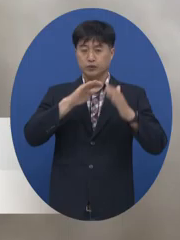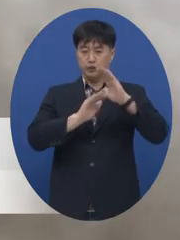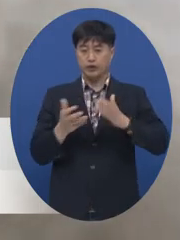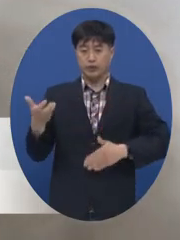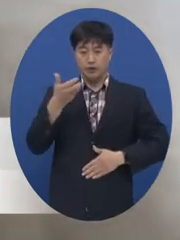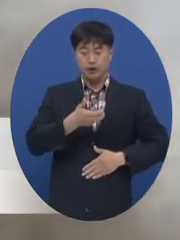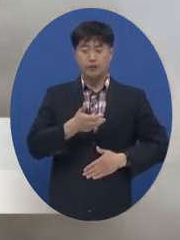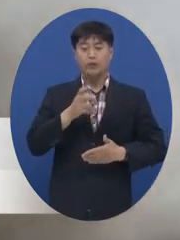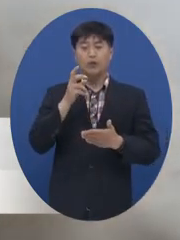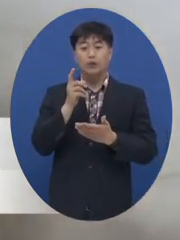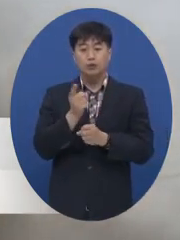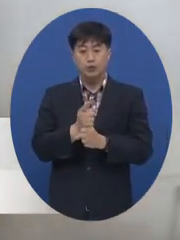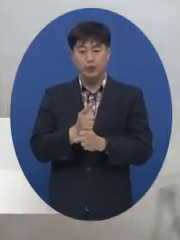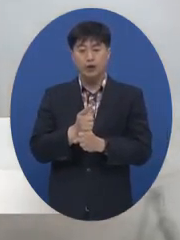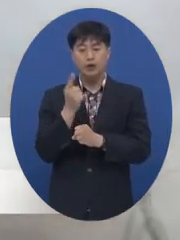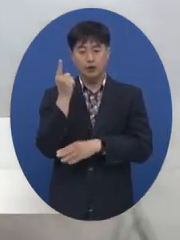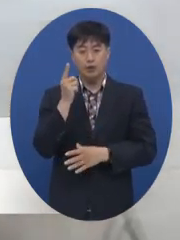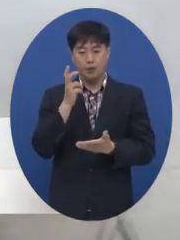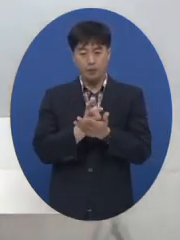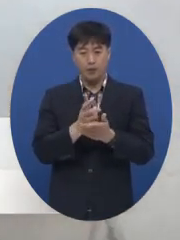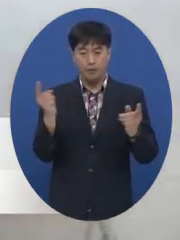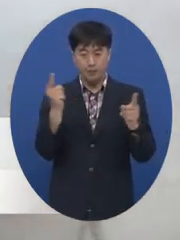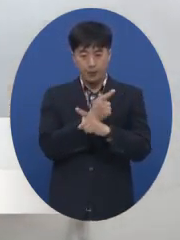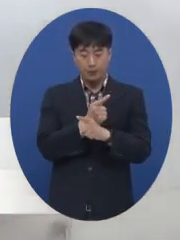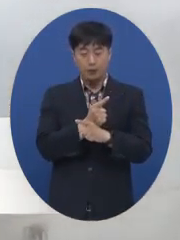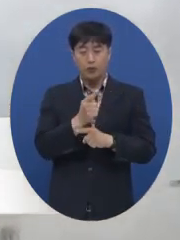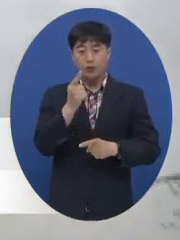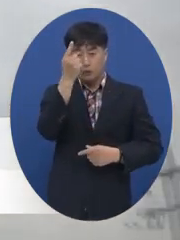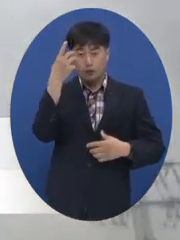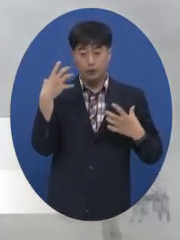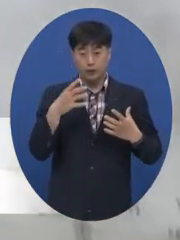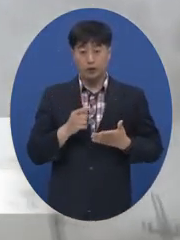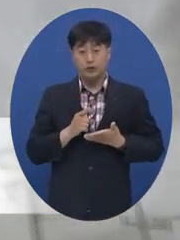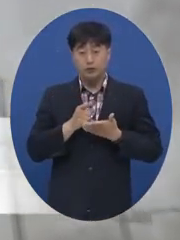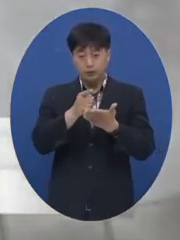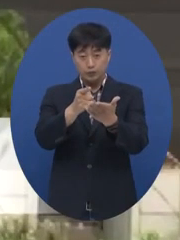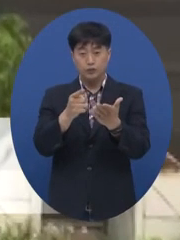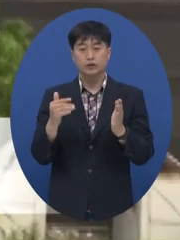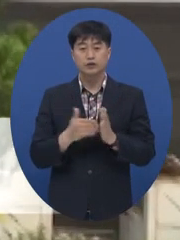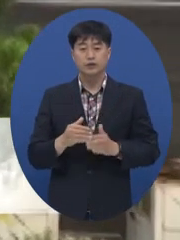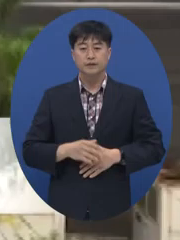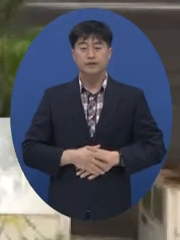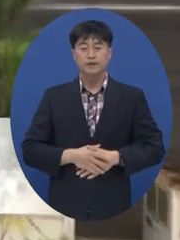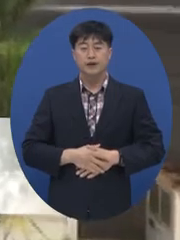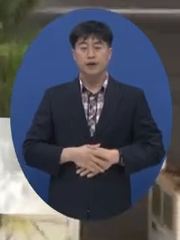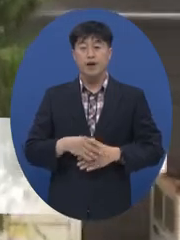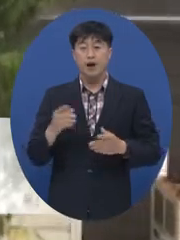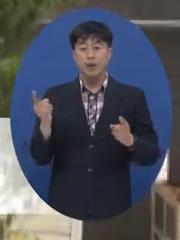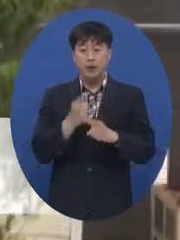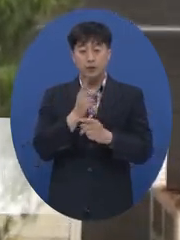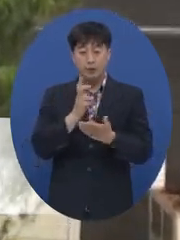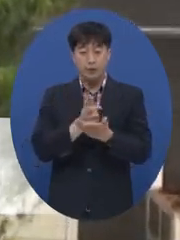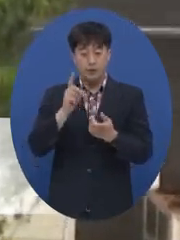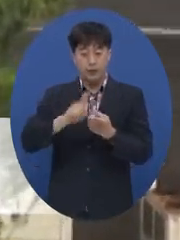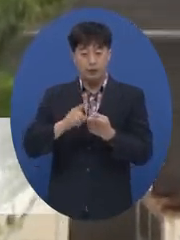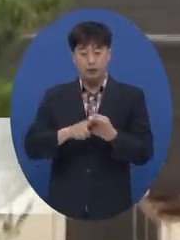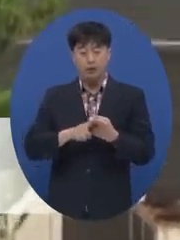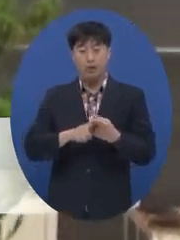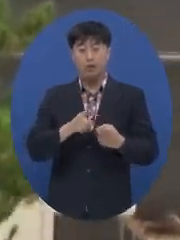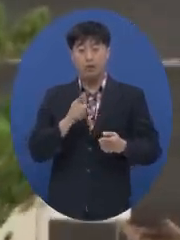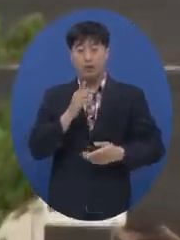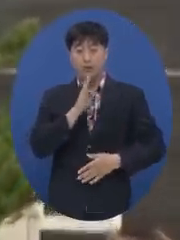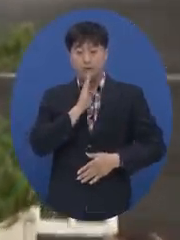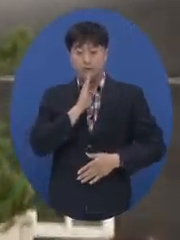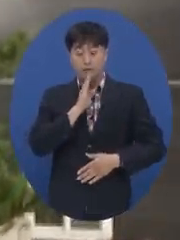담은 소방기본법 개정안을 소방청에 제출했다고 밝혔습니다. 개정안에 따르면 정당한 사유 없이